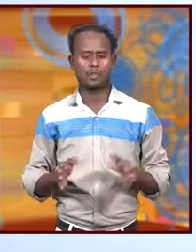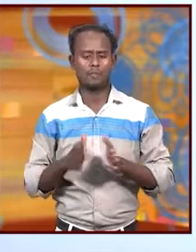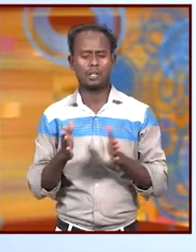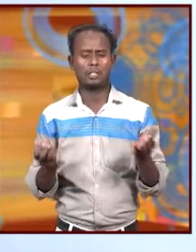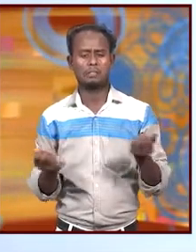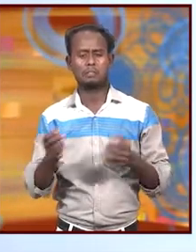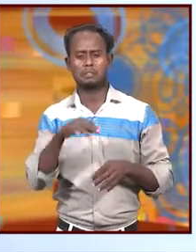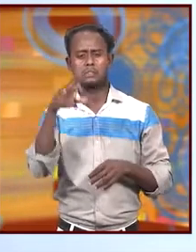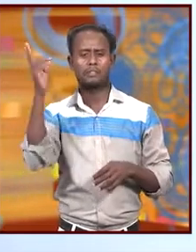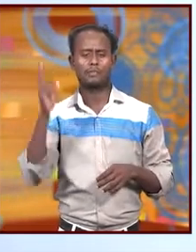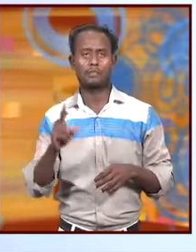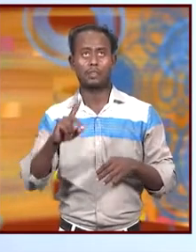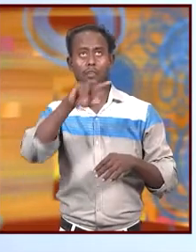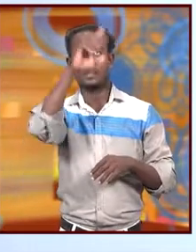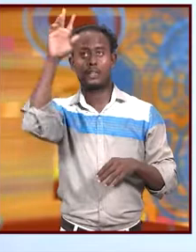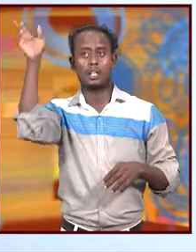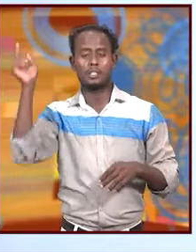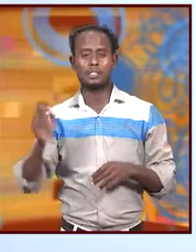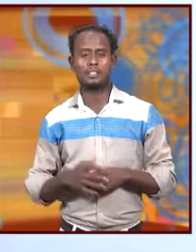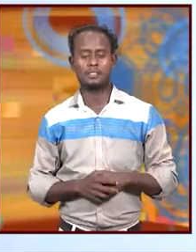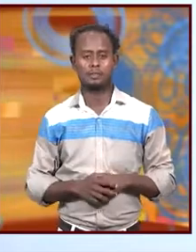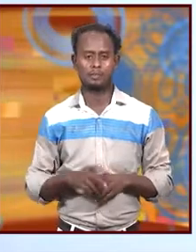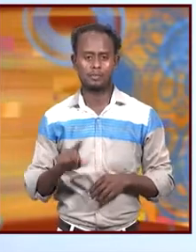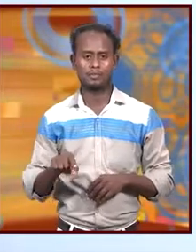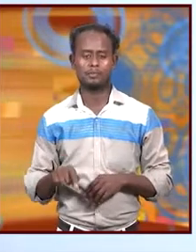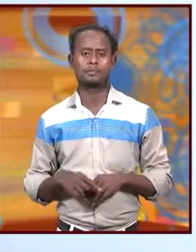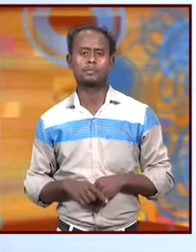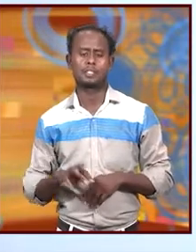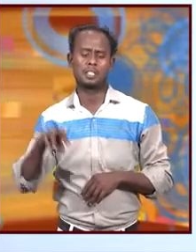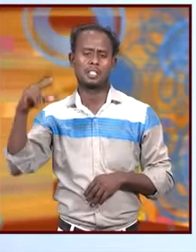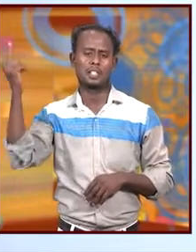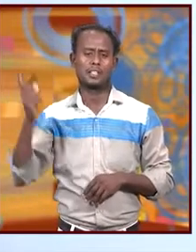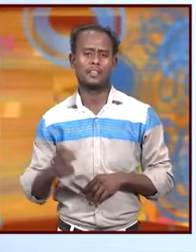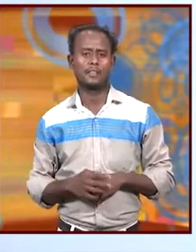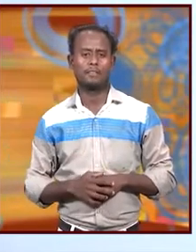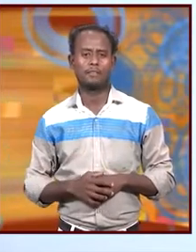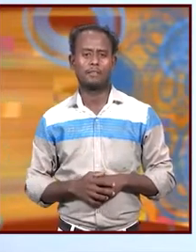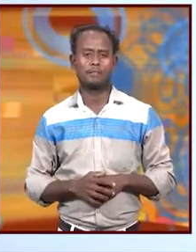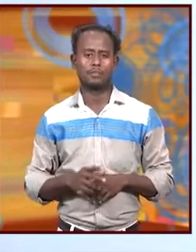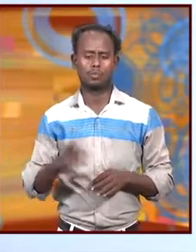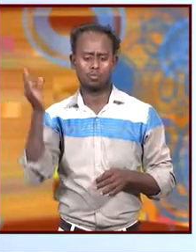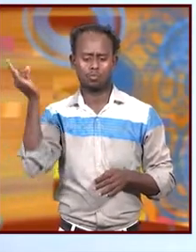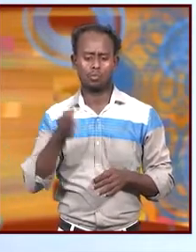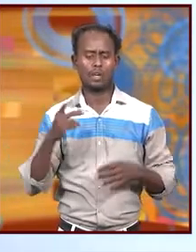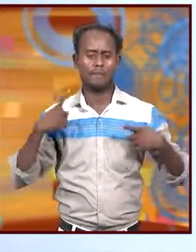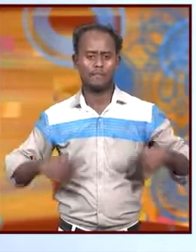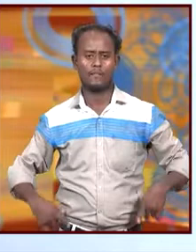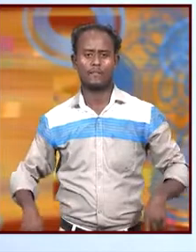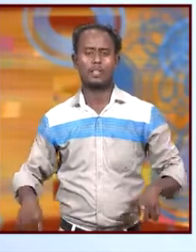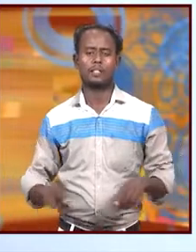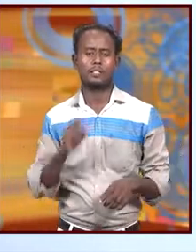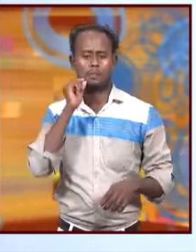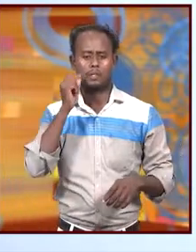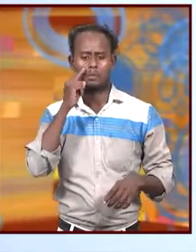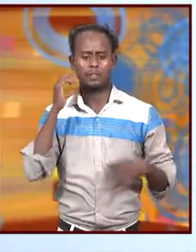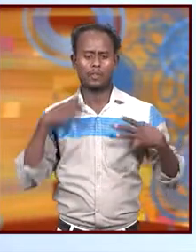வசதிகள், வானவியல் ஆராய்ச்சிகள் மற்றும் எண்ணற்ற செறிவான வாழ்க்கையை இந்த மனித இனம்